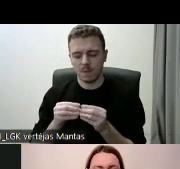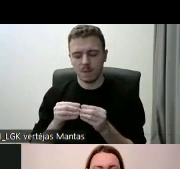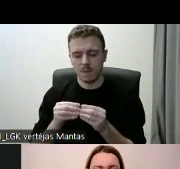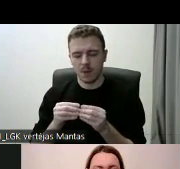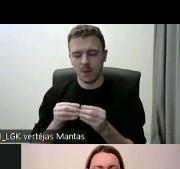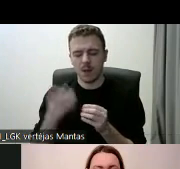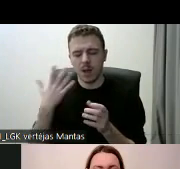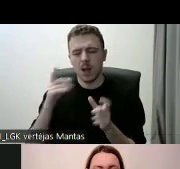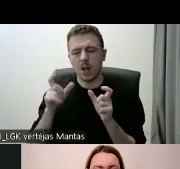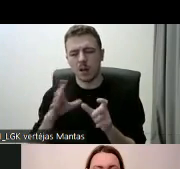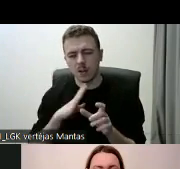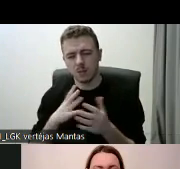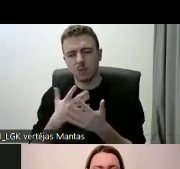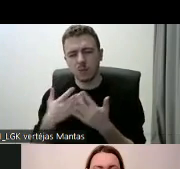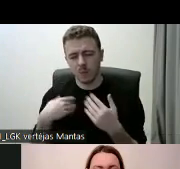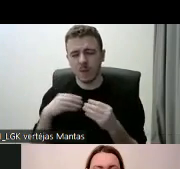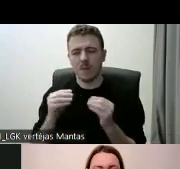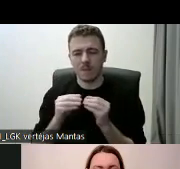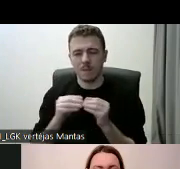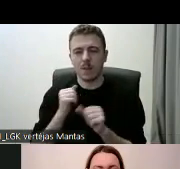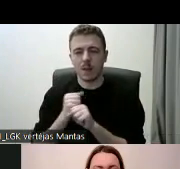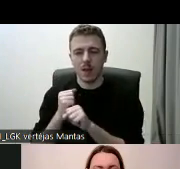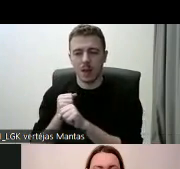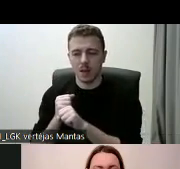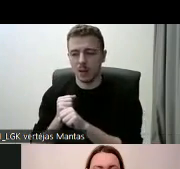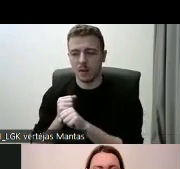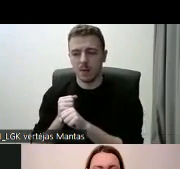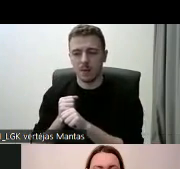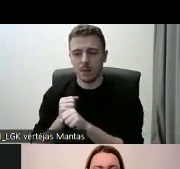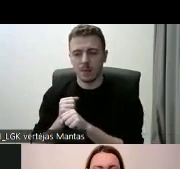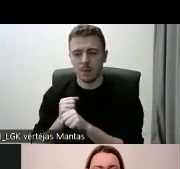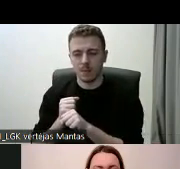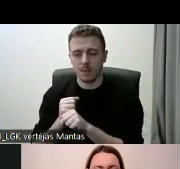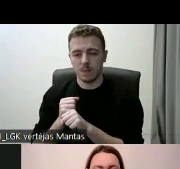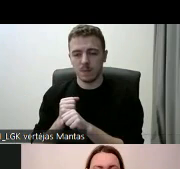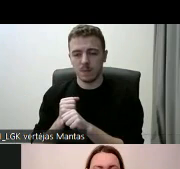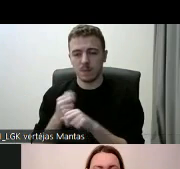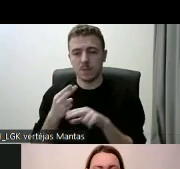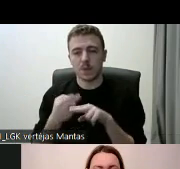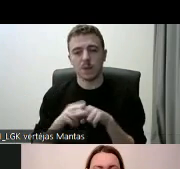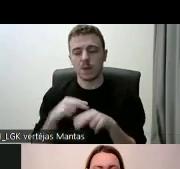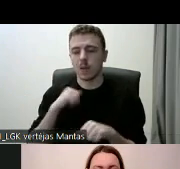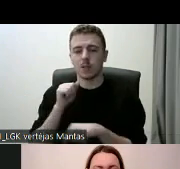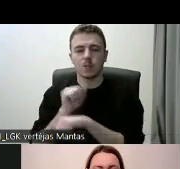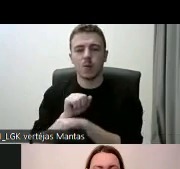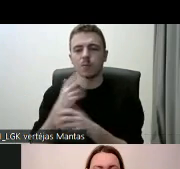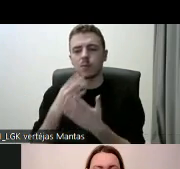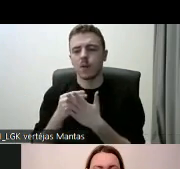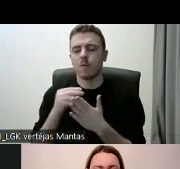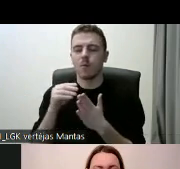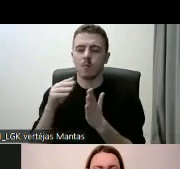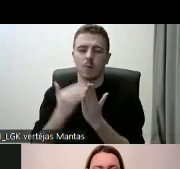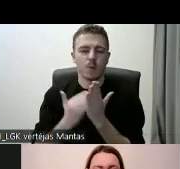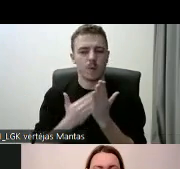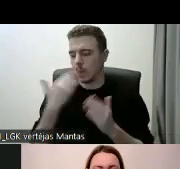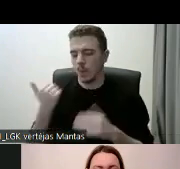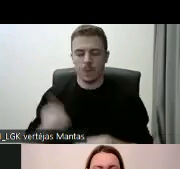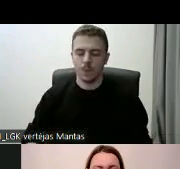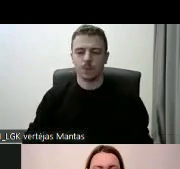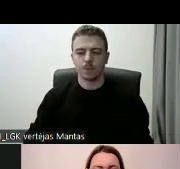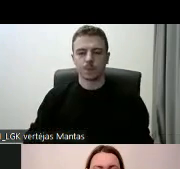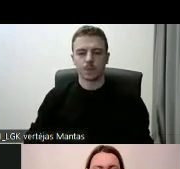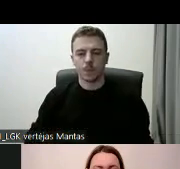izoliacijos laikotarpį, tik pritaikėme, kad būtų tinkamas. Taigi mes nesustabdėme savo polėkio, nes vien